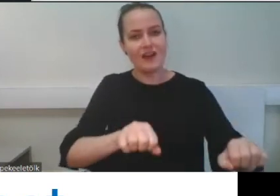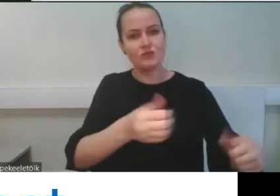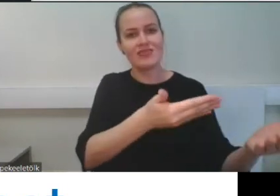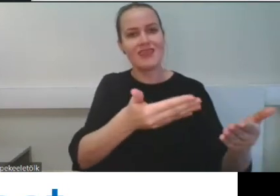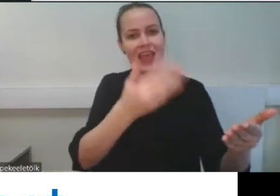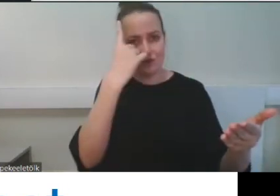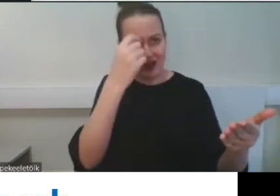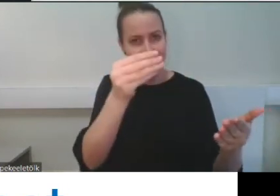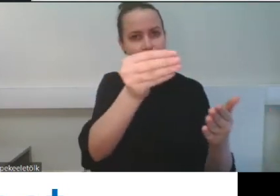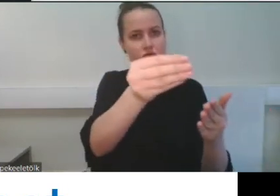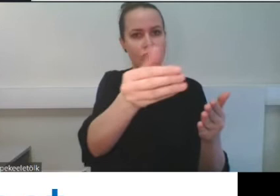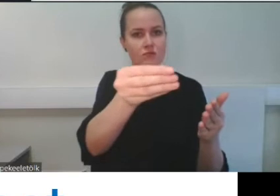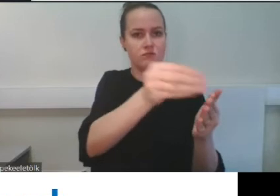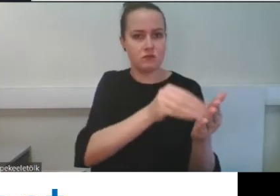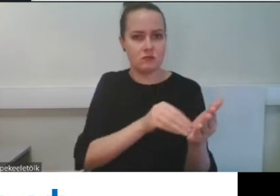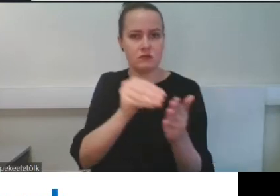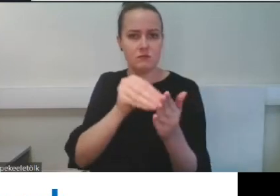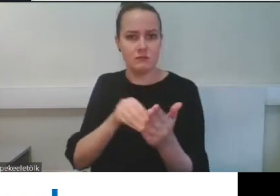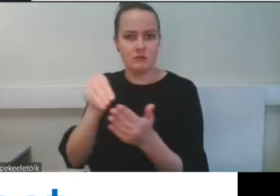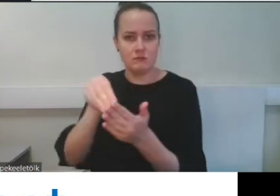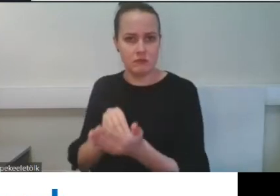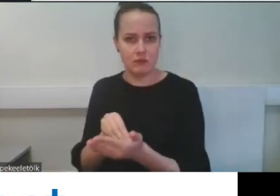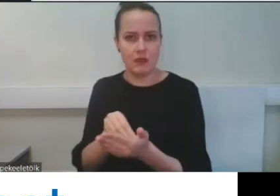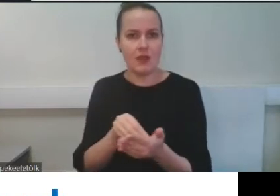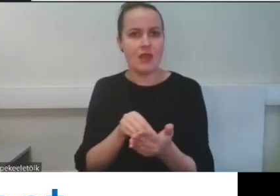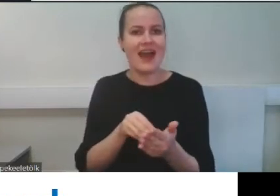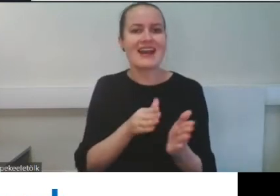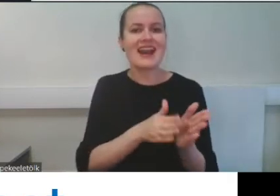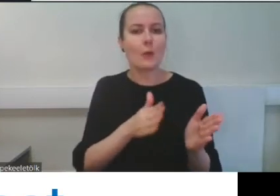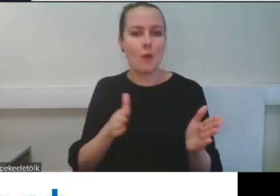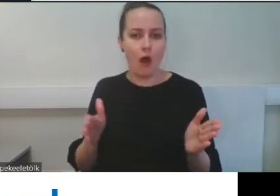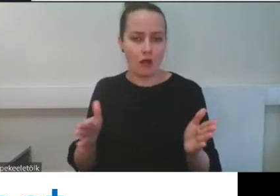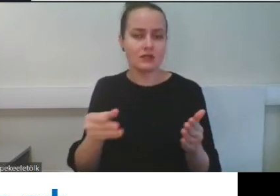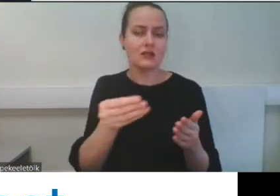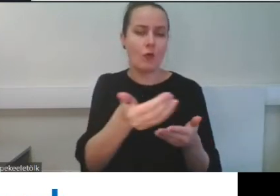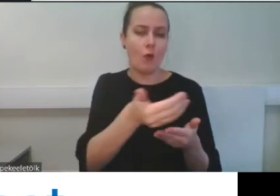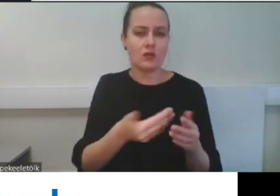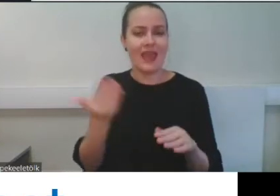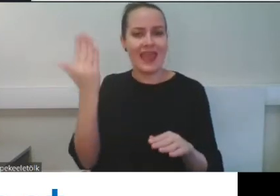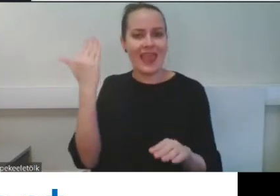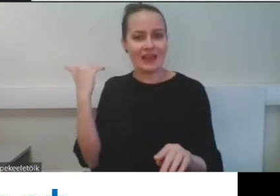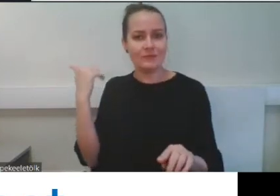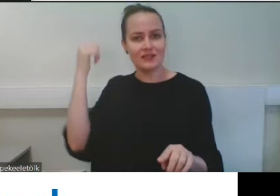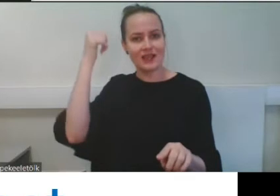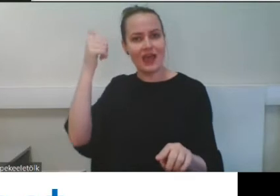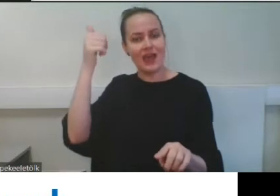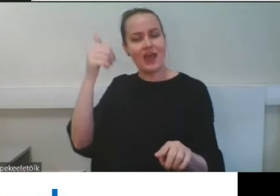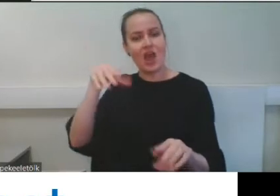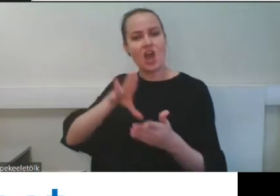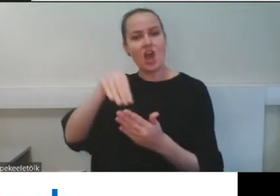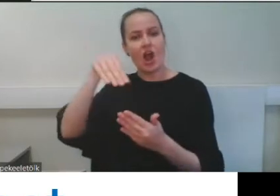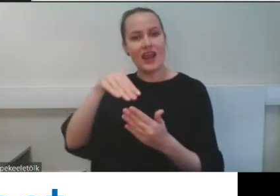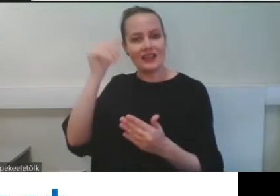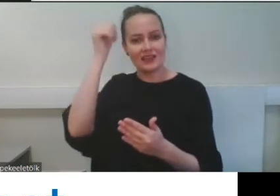ülevaade kohteenuste statistikast , et Marion Rummo , palun . ja tere ka minu poolt , ma loodan , et te kuulete mind